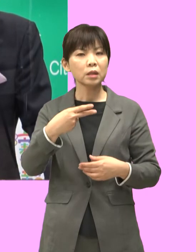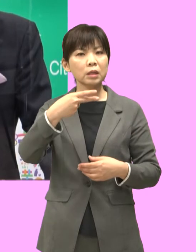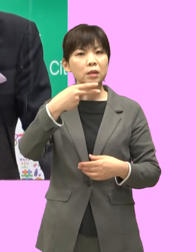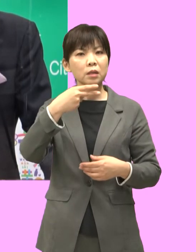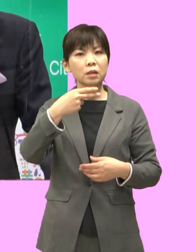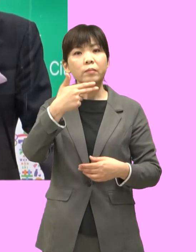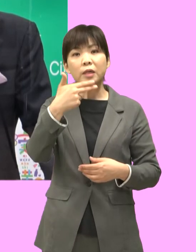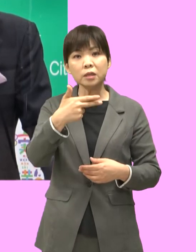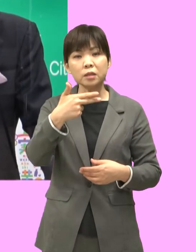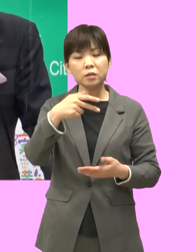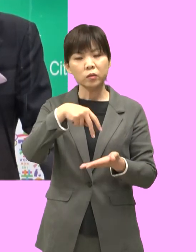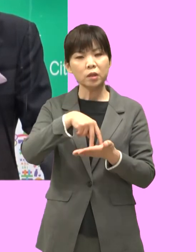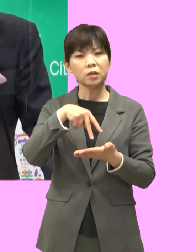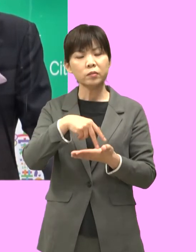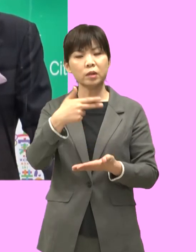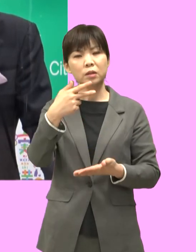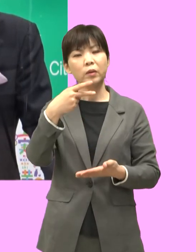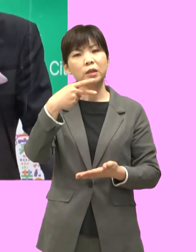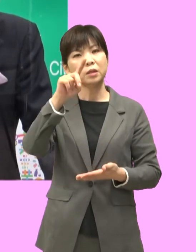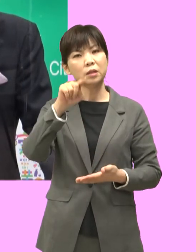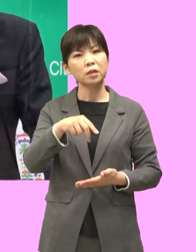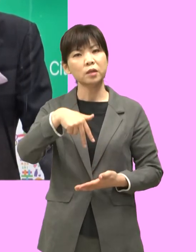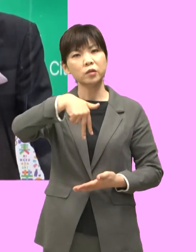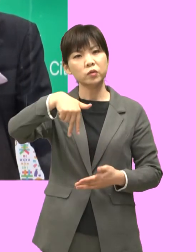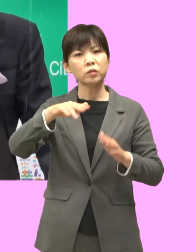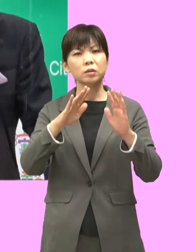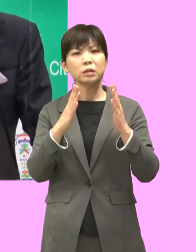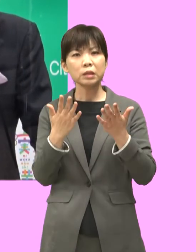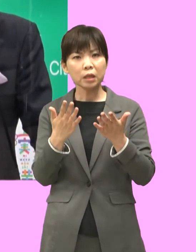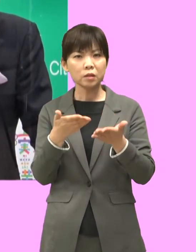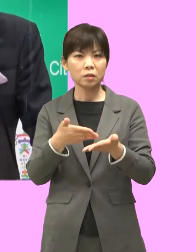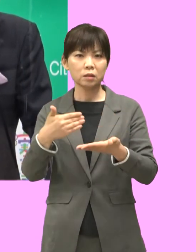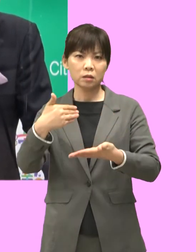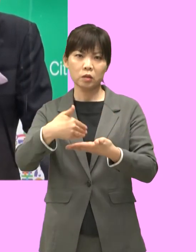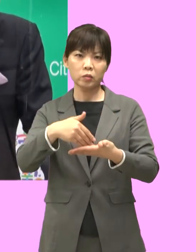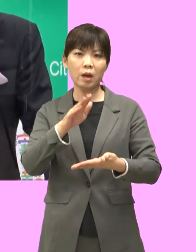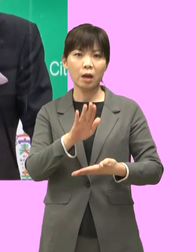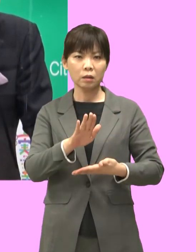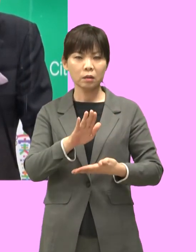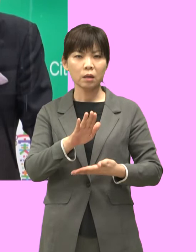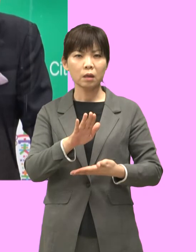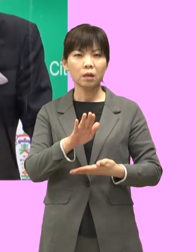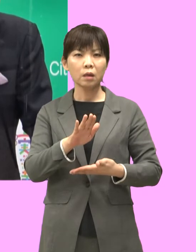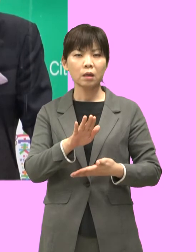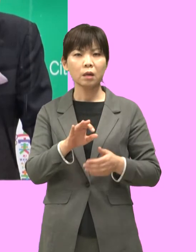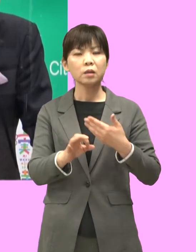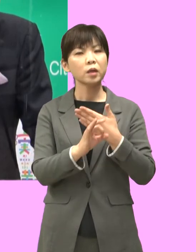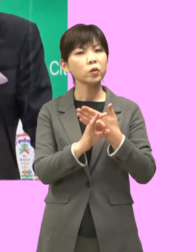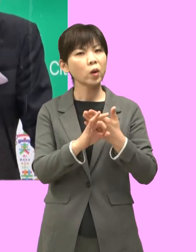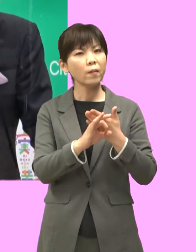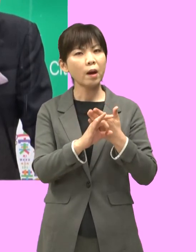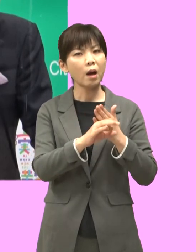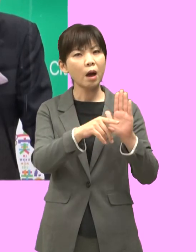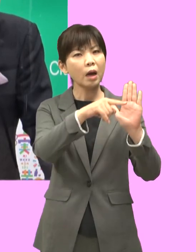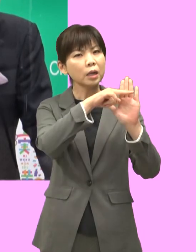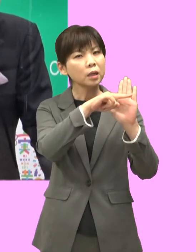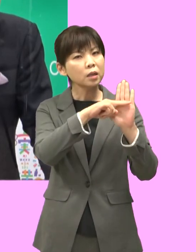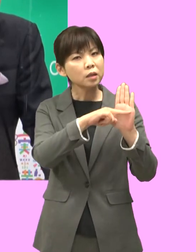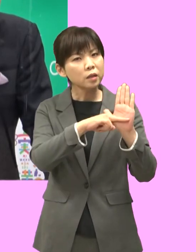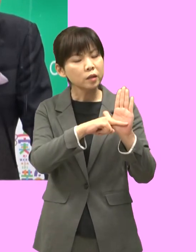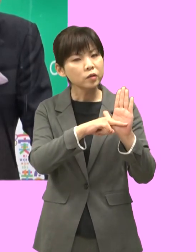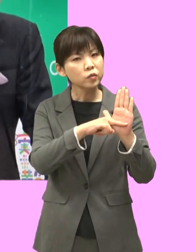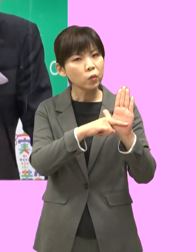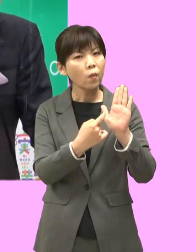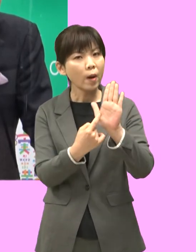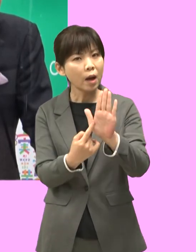がなかった施設ということでございましたですが、はい、これ例えばこういう、まあ、なんていうのかな、一種のリストアップ、リスト